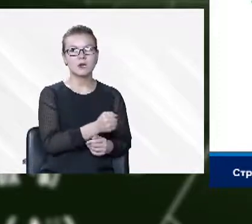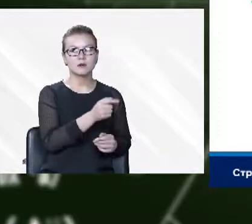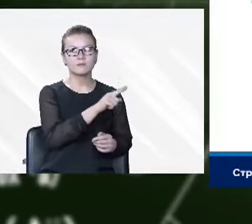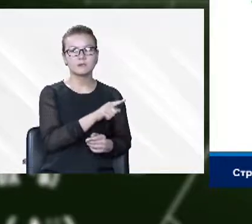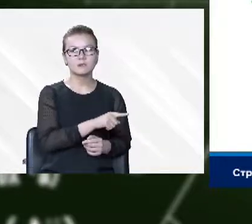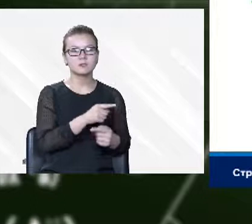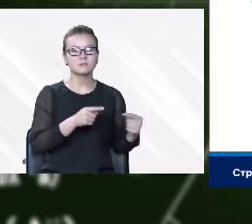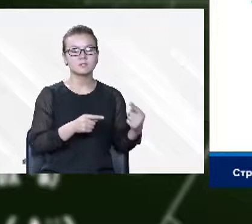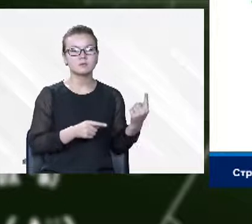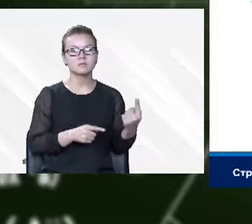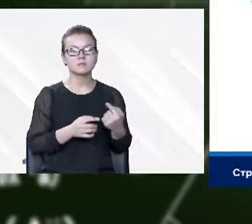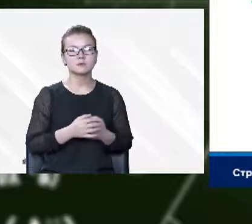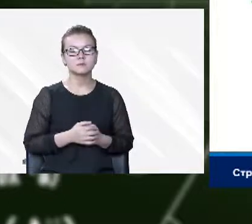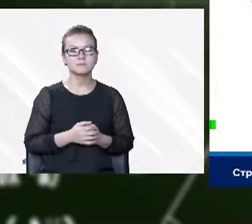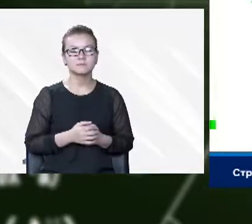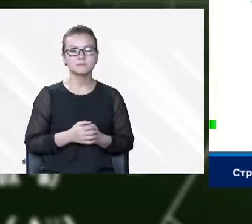квадрат и единицы.